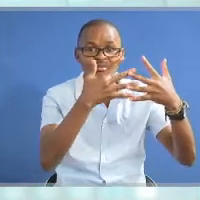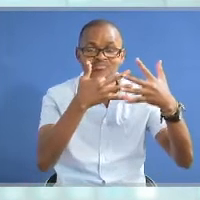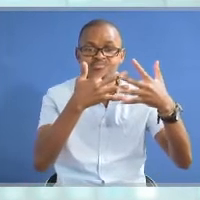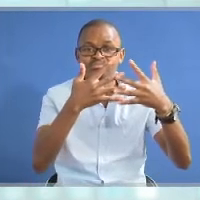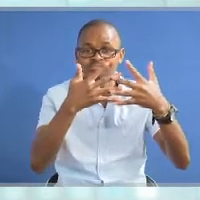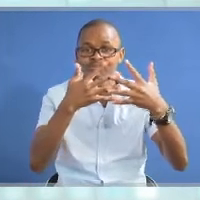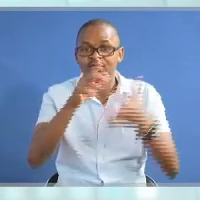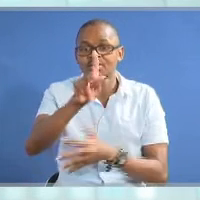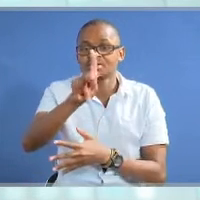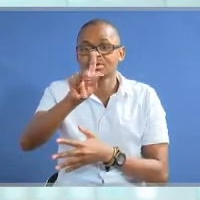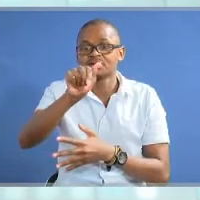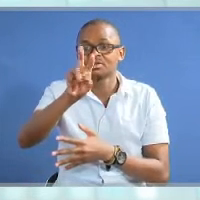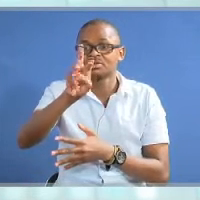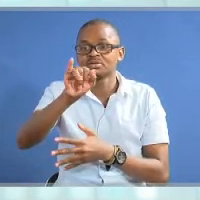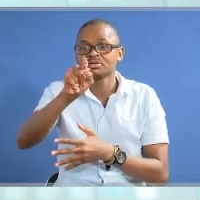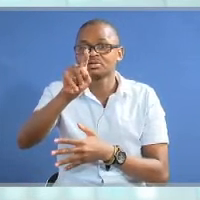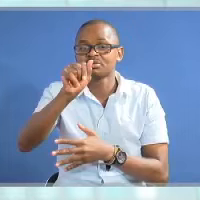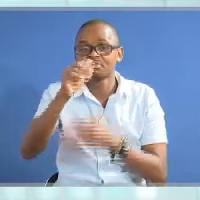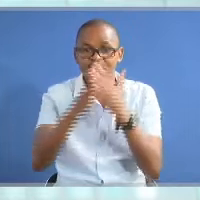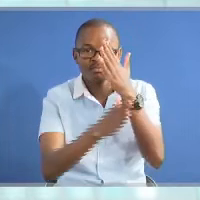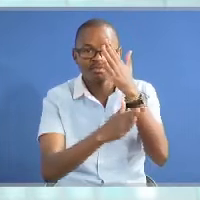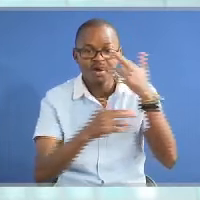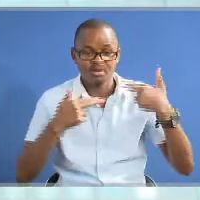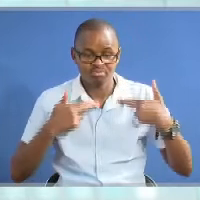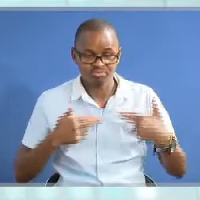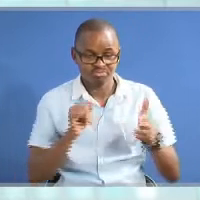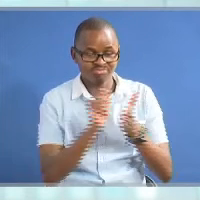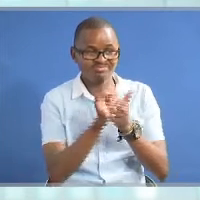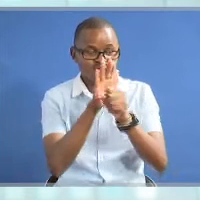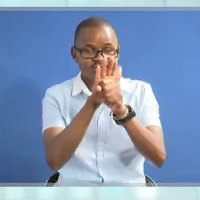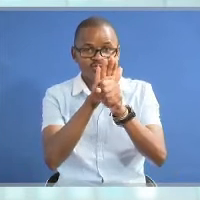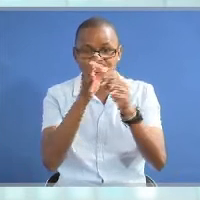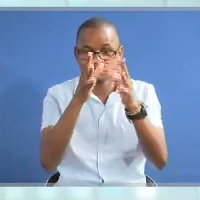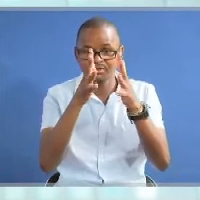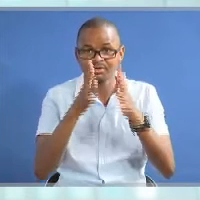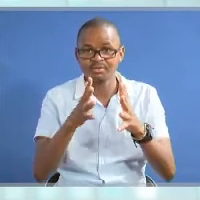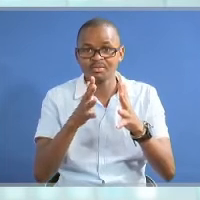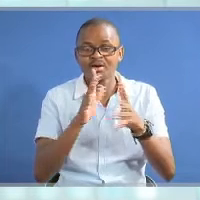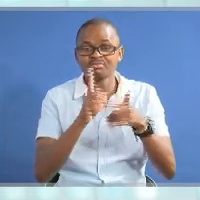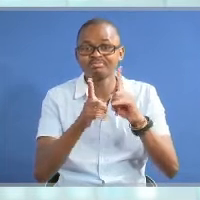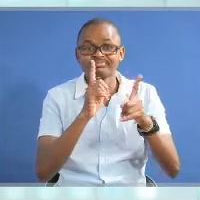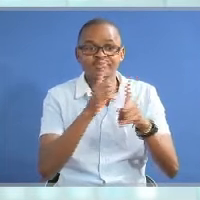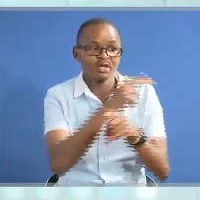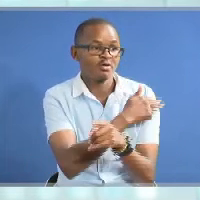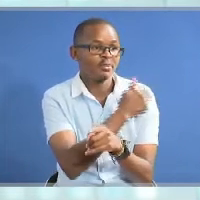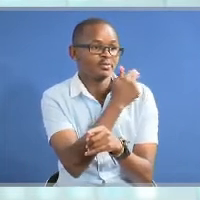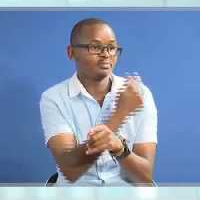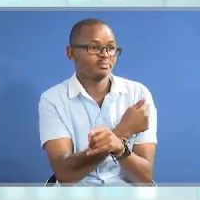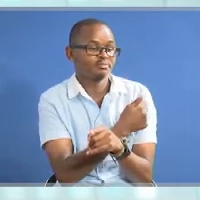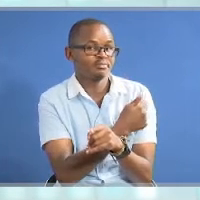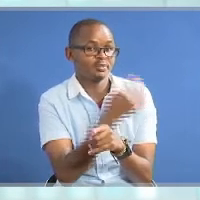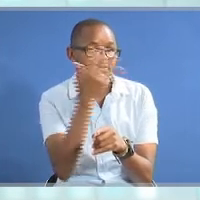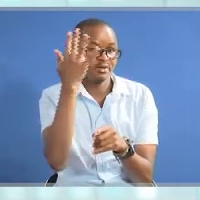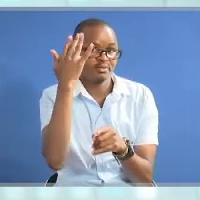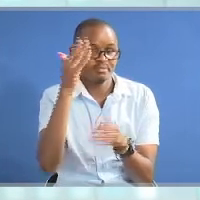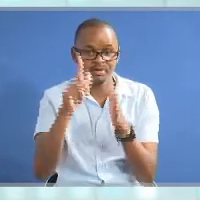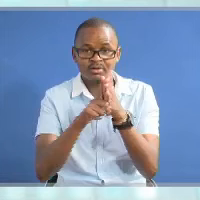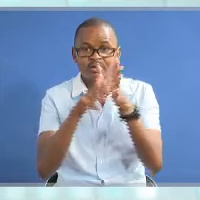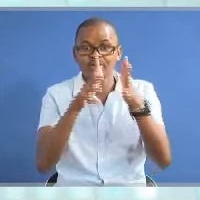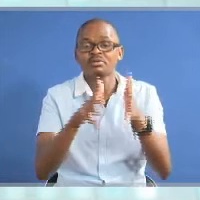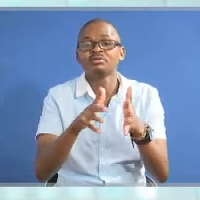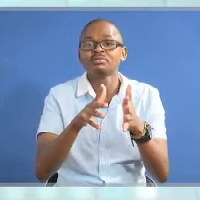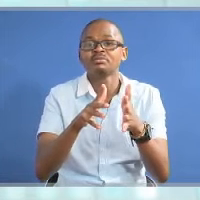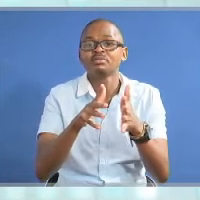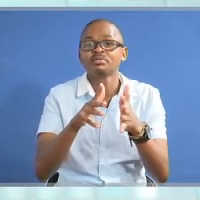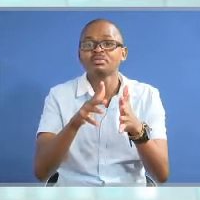gereza la Kamiti alizidiwa na hali usiku na kuwalazimu maafisa wa gereza hilo kumkimbiza katika hospitali hiyo. Jana mawakili wake wakiongozwa